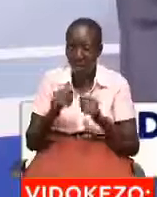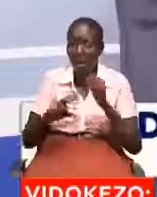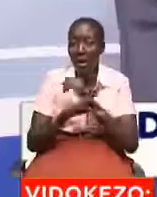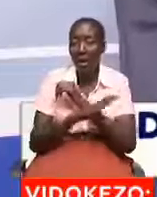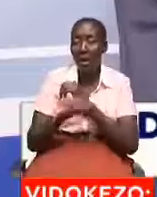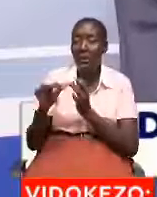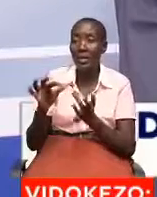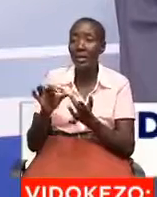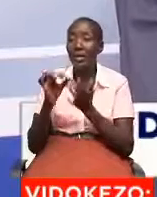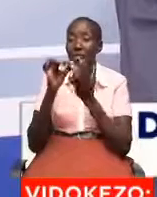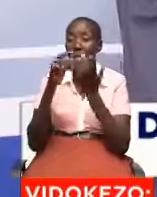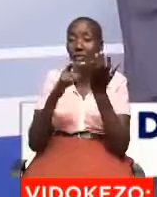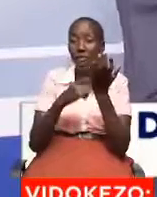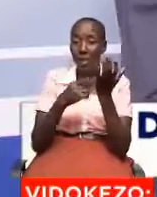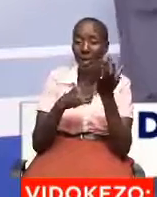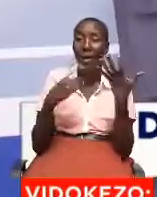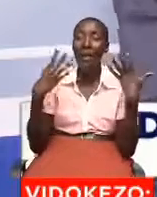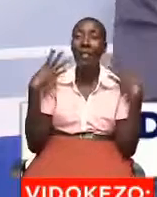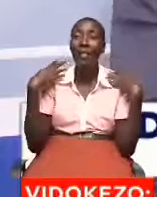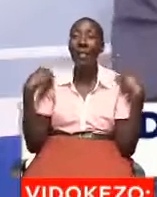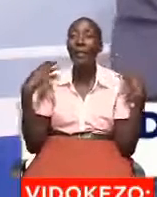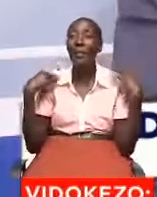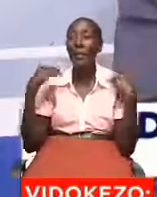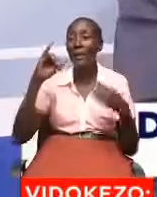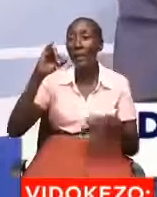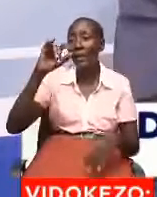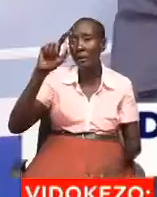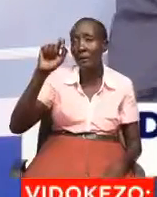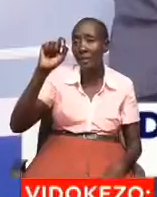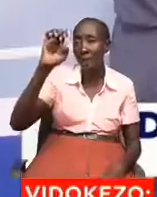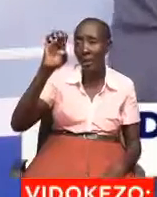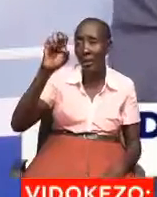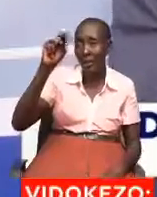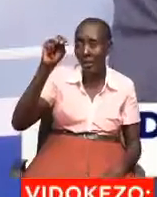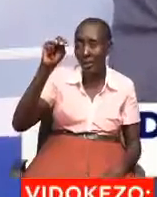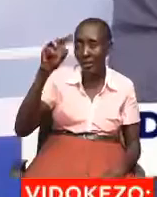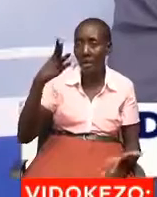Sawa zungu ambao hufanyia mazoezi katika mji wa Iten, County Elgeyo Marakwet,